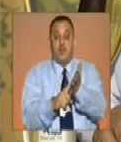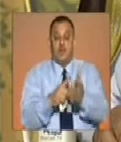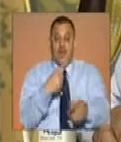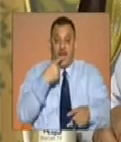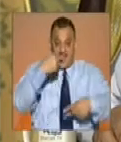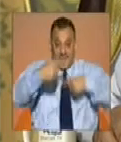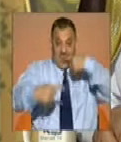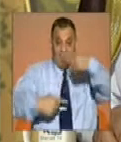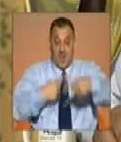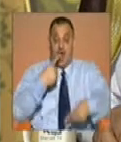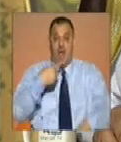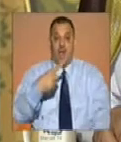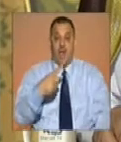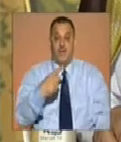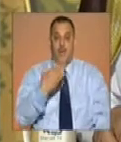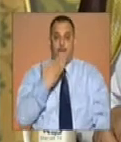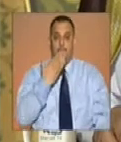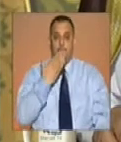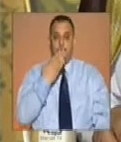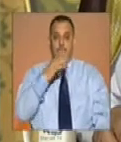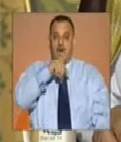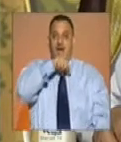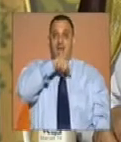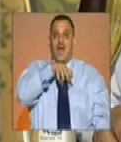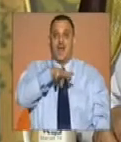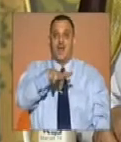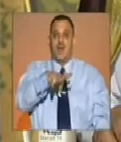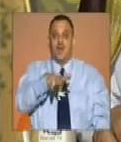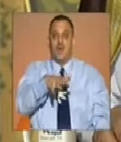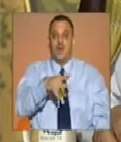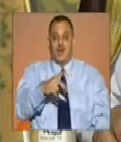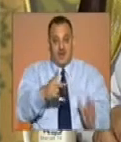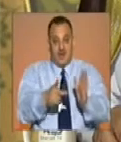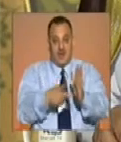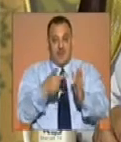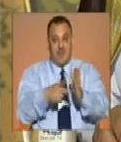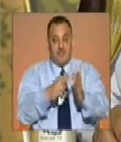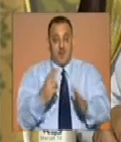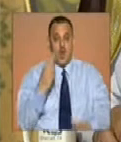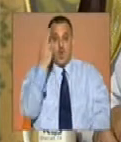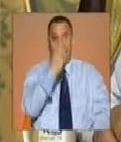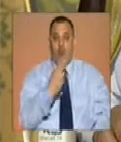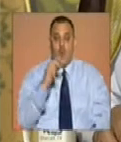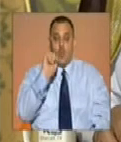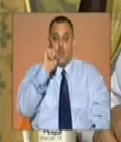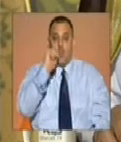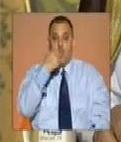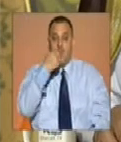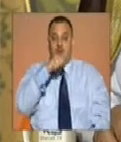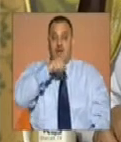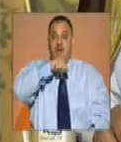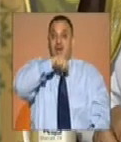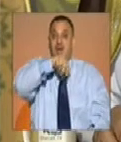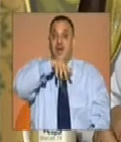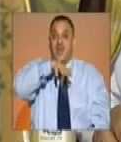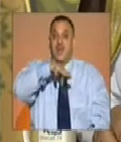رسول الله؟ فسكت النبي عليه الصلاة والسلام حتى كررها مرارا، والنبي صلى الله عليه